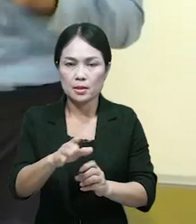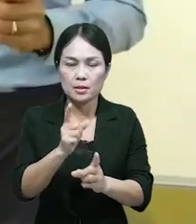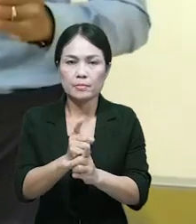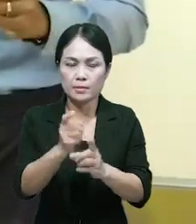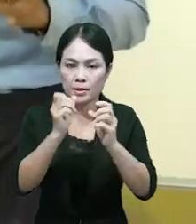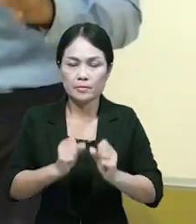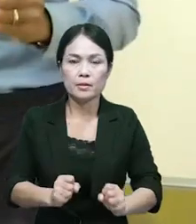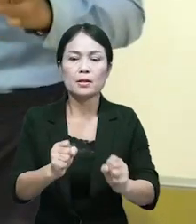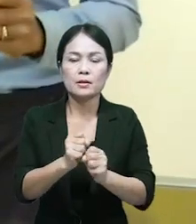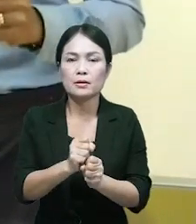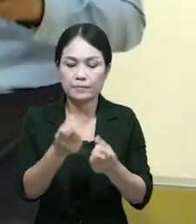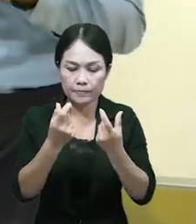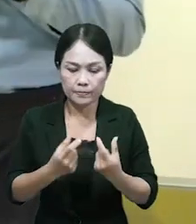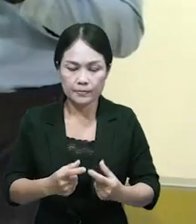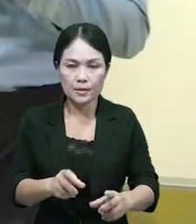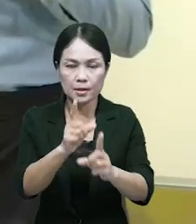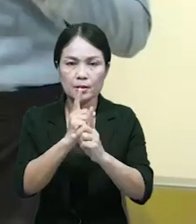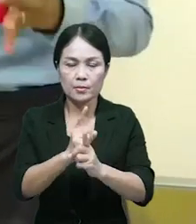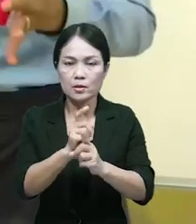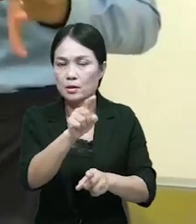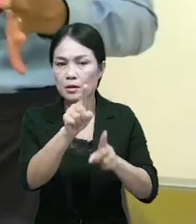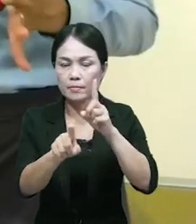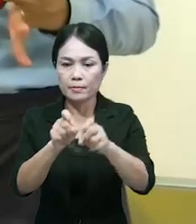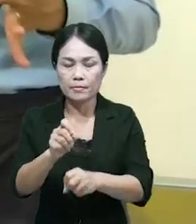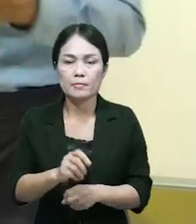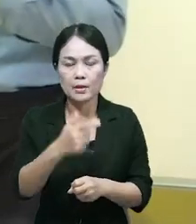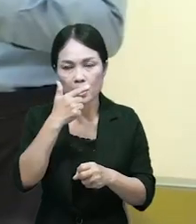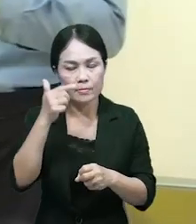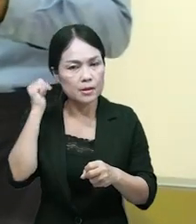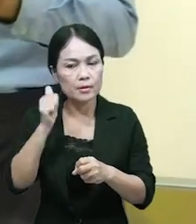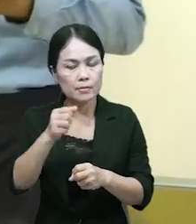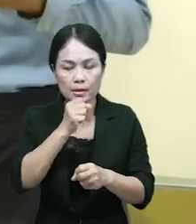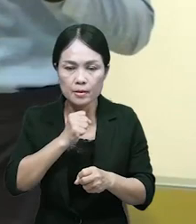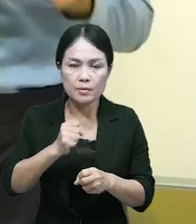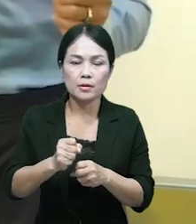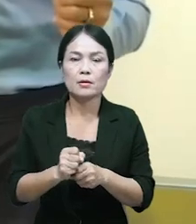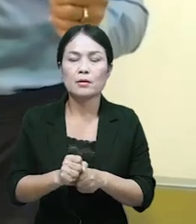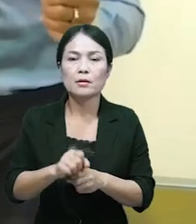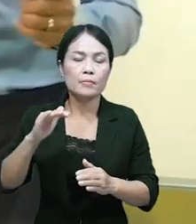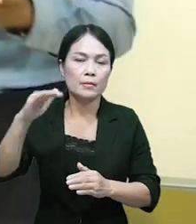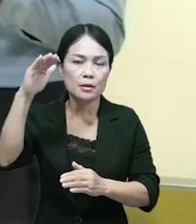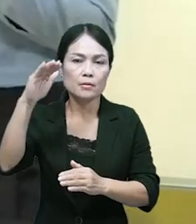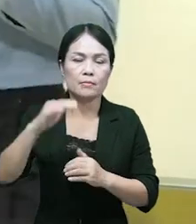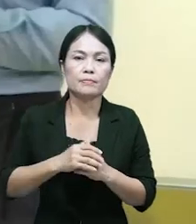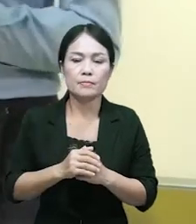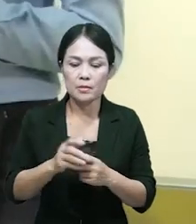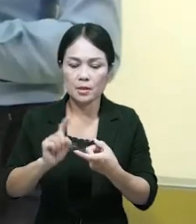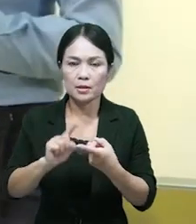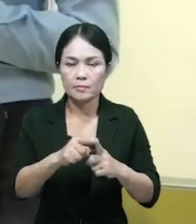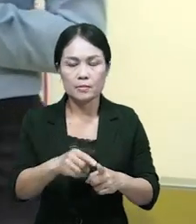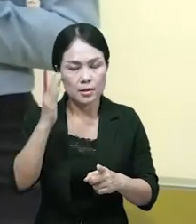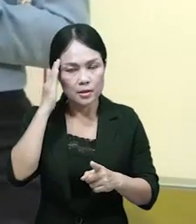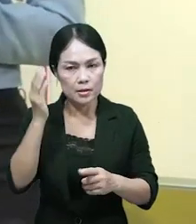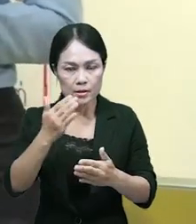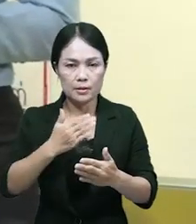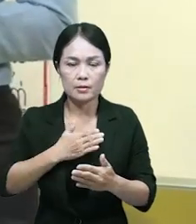ព្យាយាមរកដំណោះស្រាយតាមរយៈការសាកសួរប៉ាម៉ាក់ចាស់ទុំឬក៏បងឬក៏មិត្តភក្តិដែលចេះជាងខ្លួន